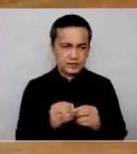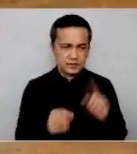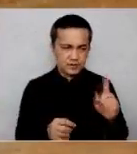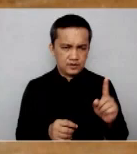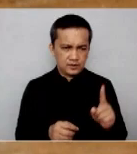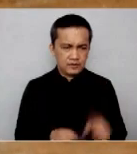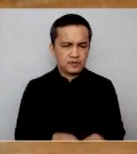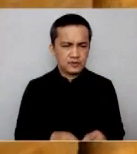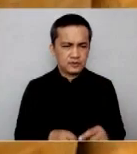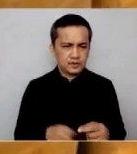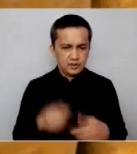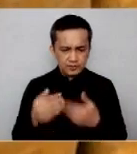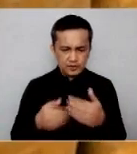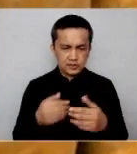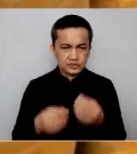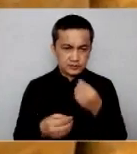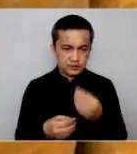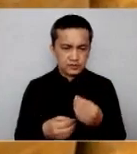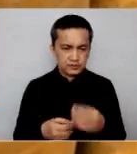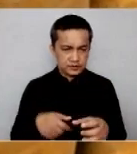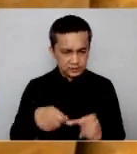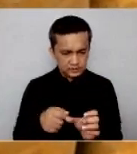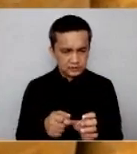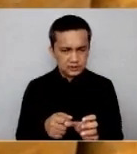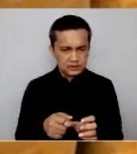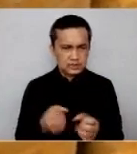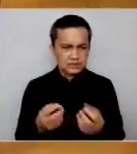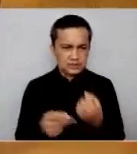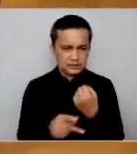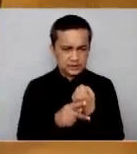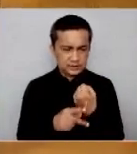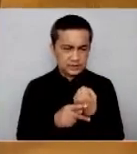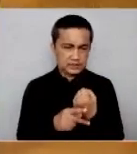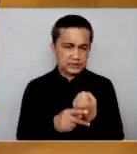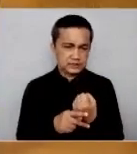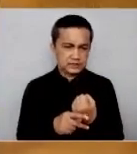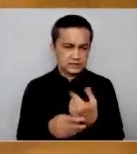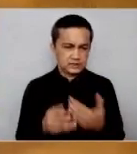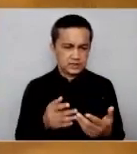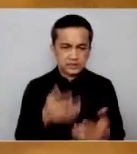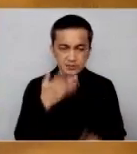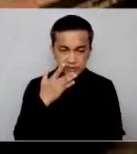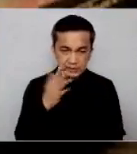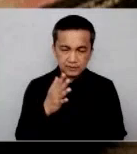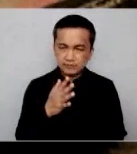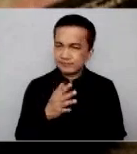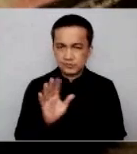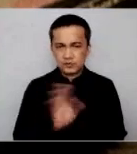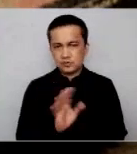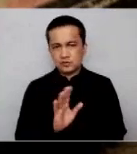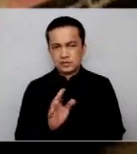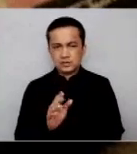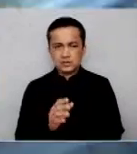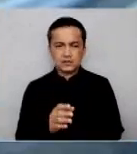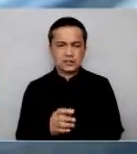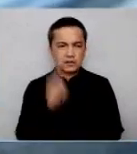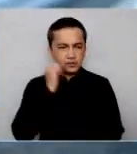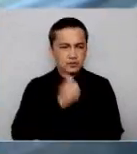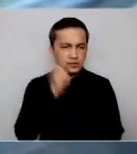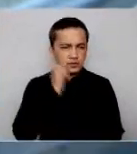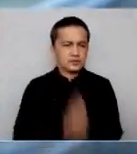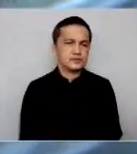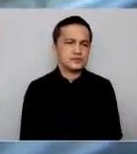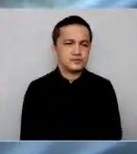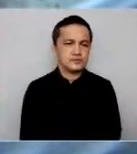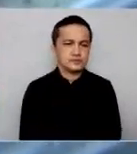mga processed foods. Masyado itong maraming preservatives kaya naman kahit masarap ay hindi dapat inaaraw-araw. Kasama